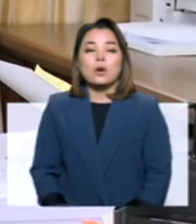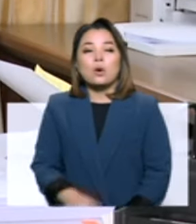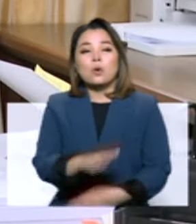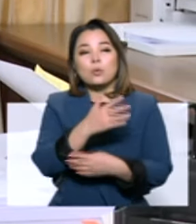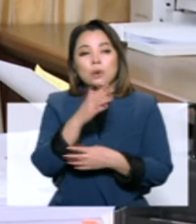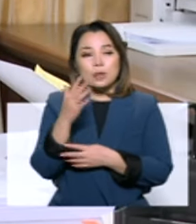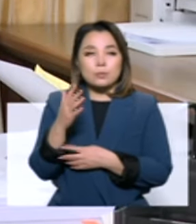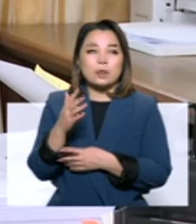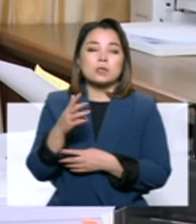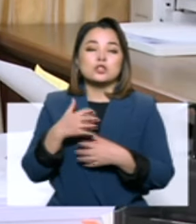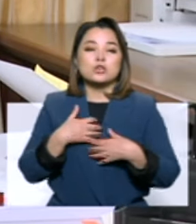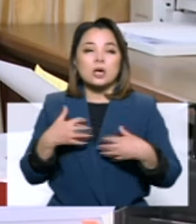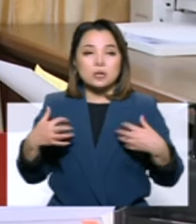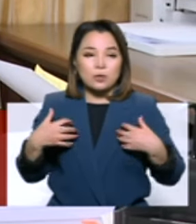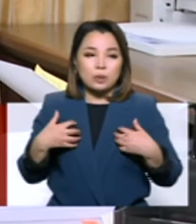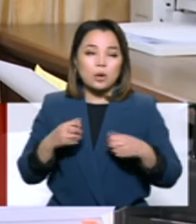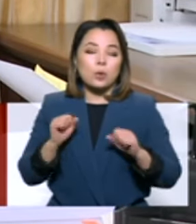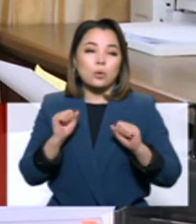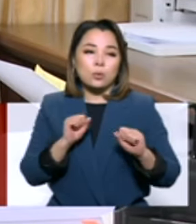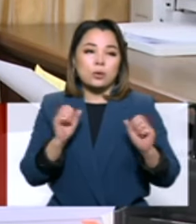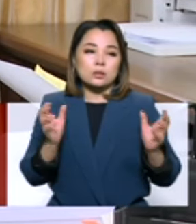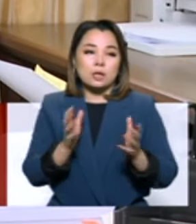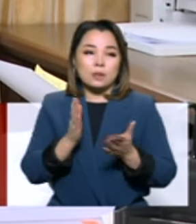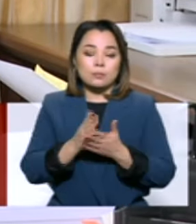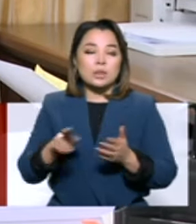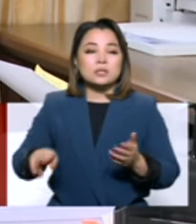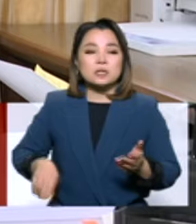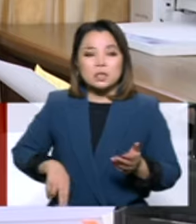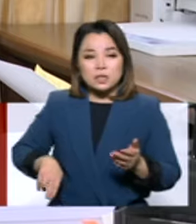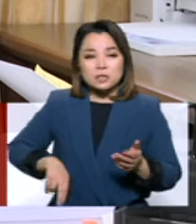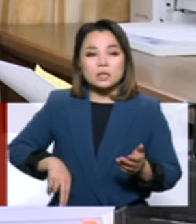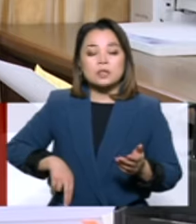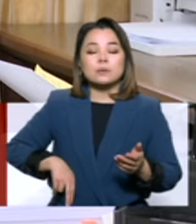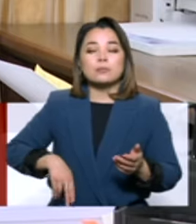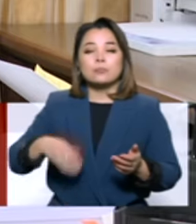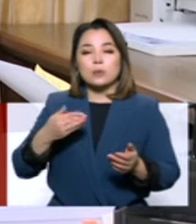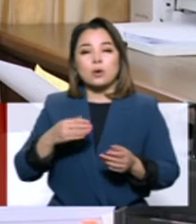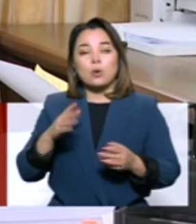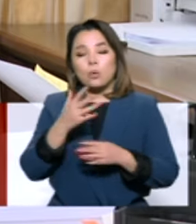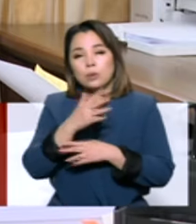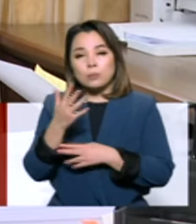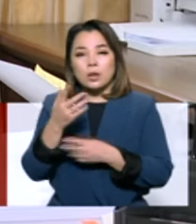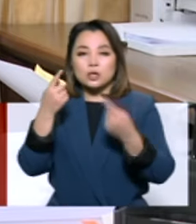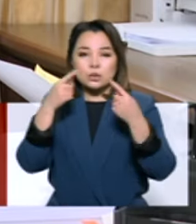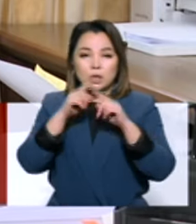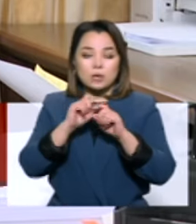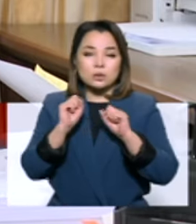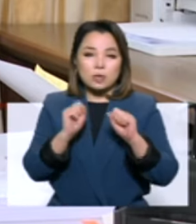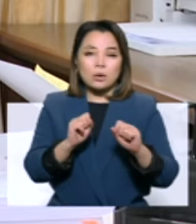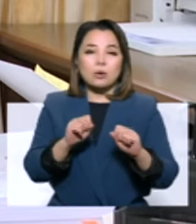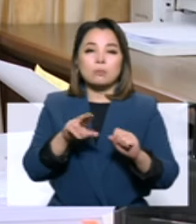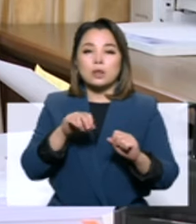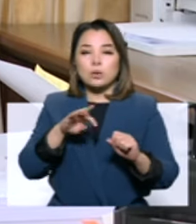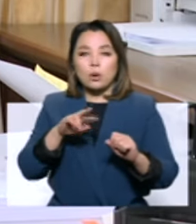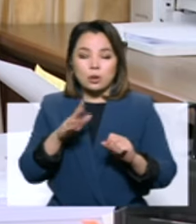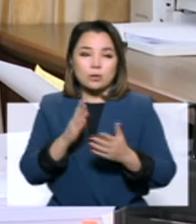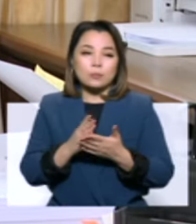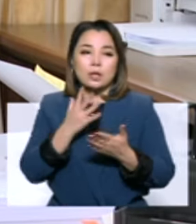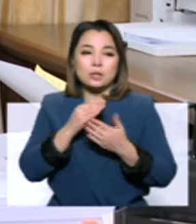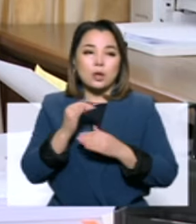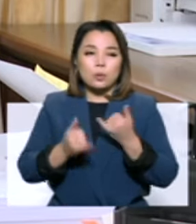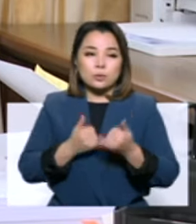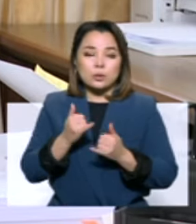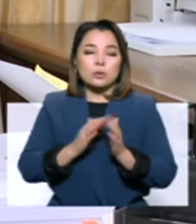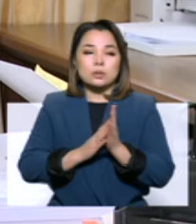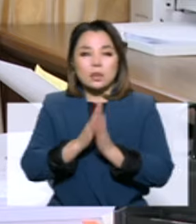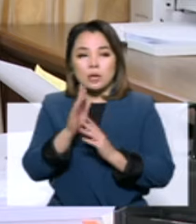дүниесі қорғау жөніндегі мекеменің директорлары, директордың орынбасарлары, орман қорғау инженерлері, орман патологы, орманды молайту өсіру